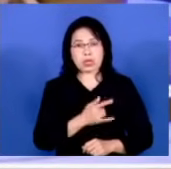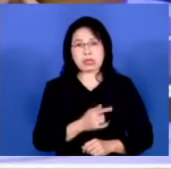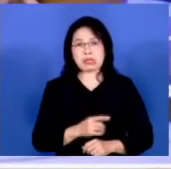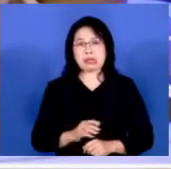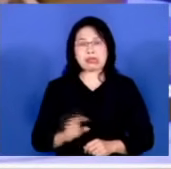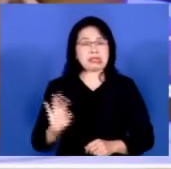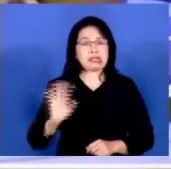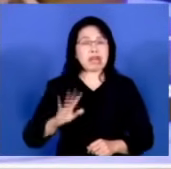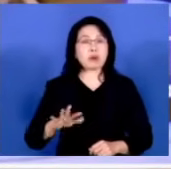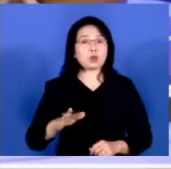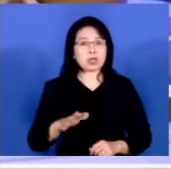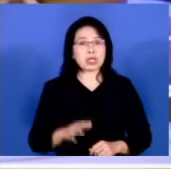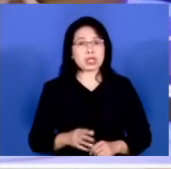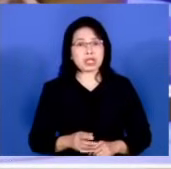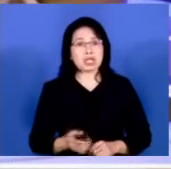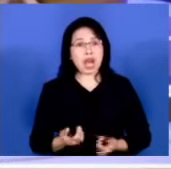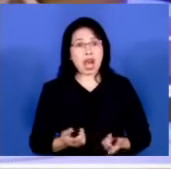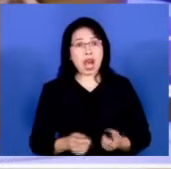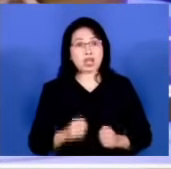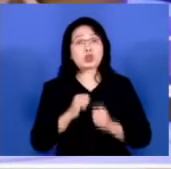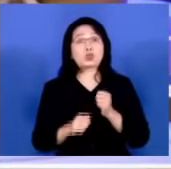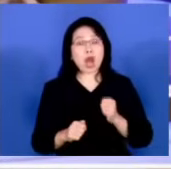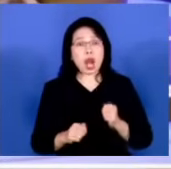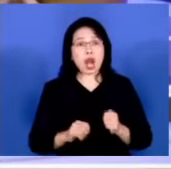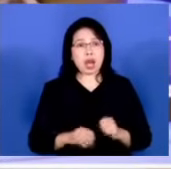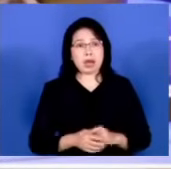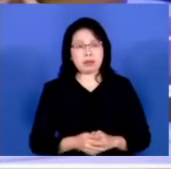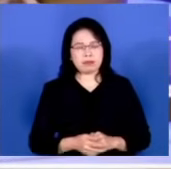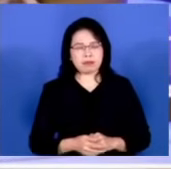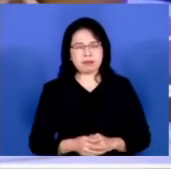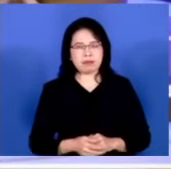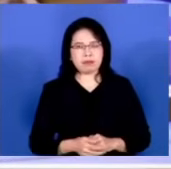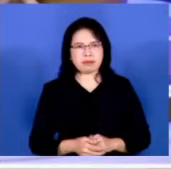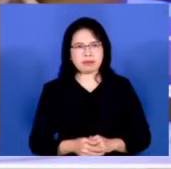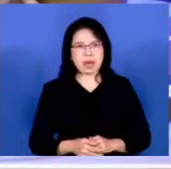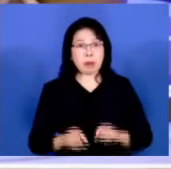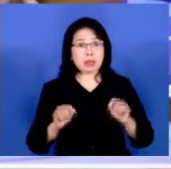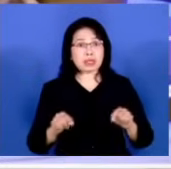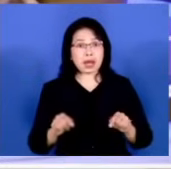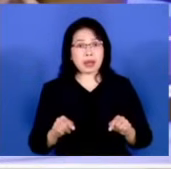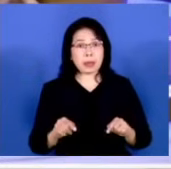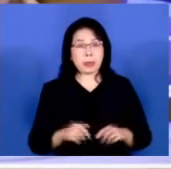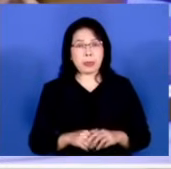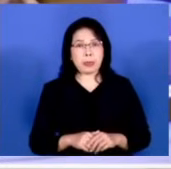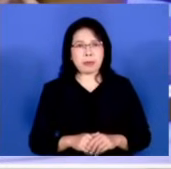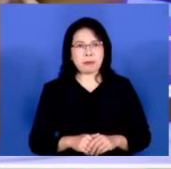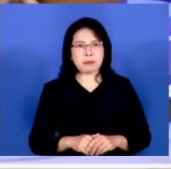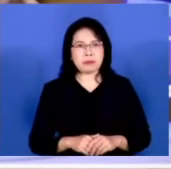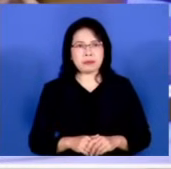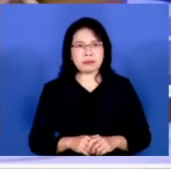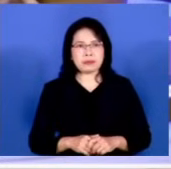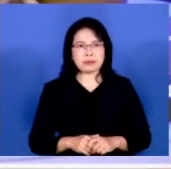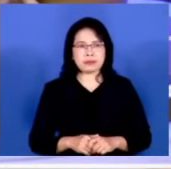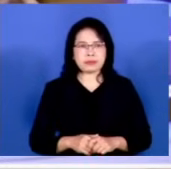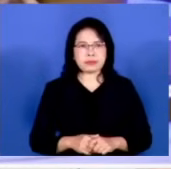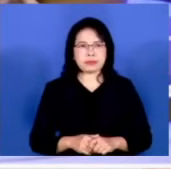calon presiden di 2019 dan itu memang memang faktanya begitu apalagi sekarang saya pikir eh statement Bang luhud bu